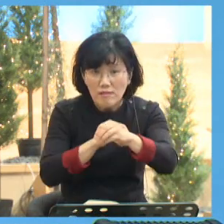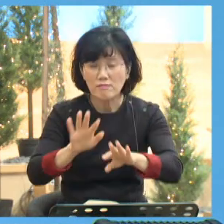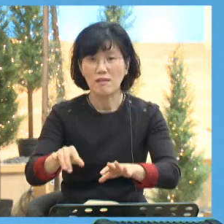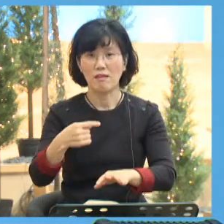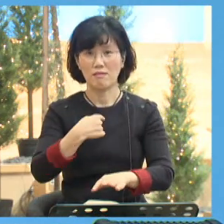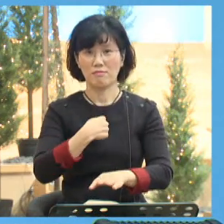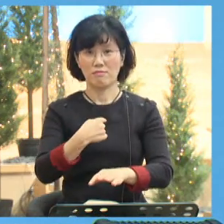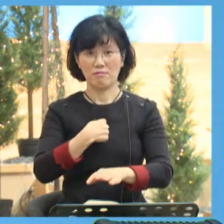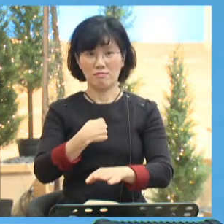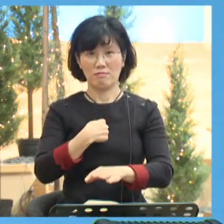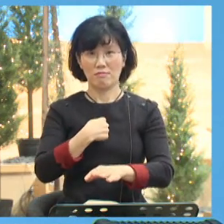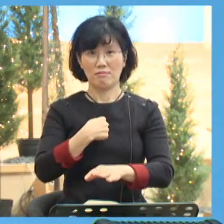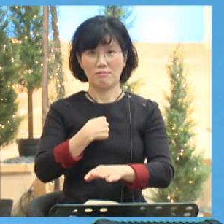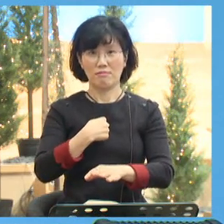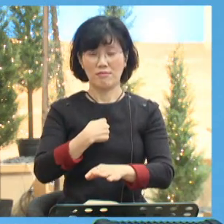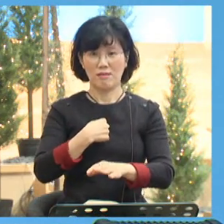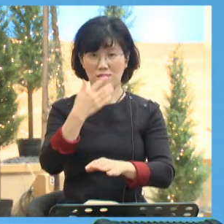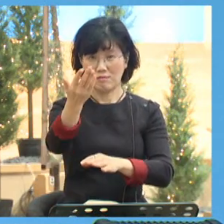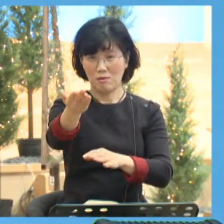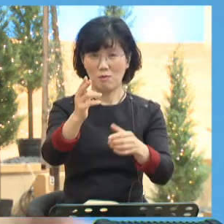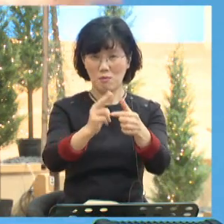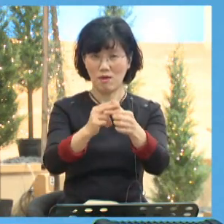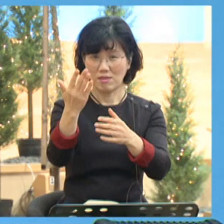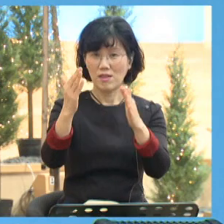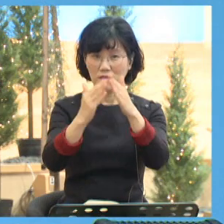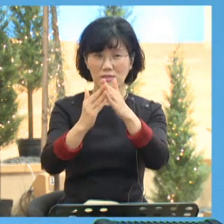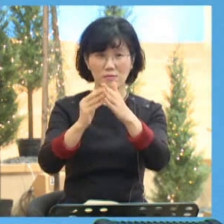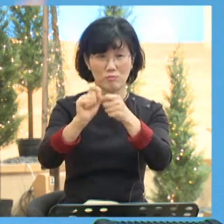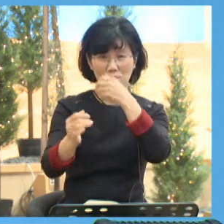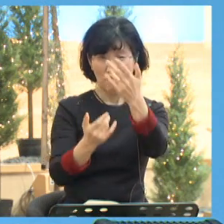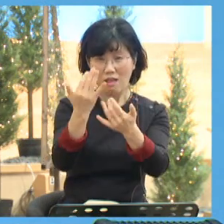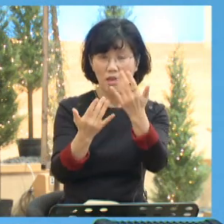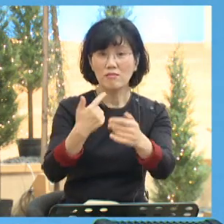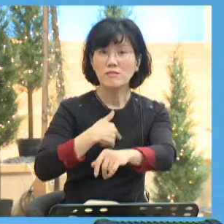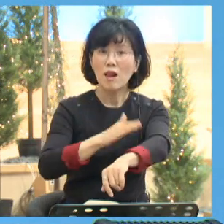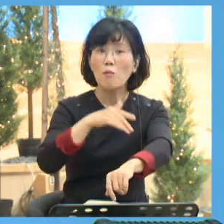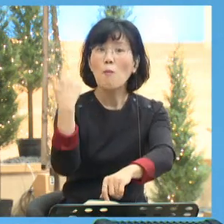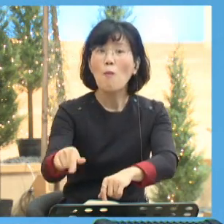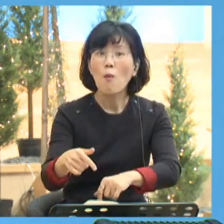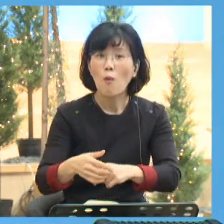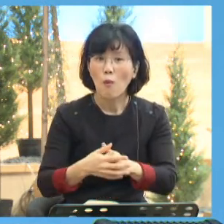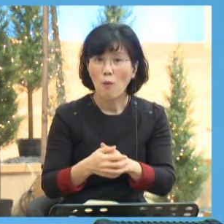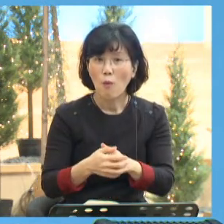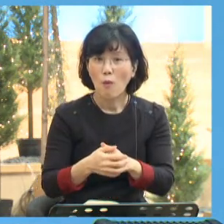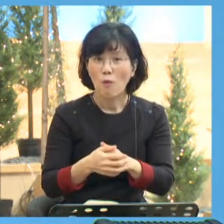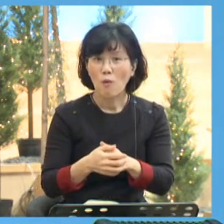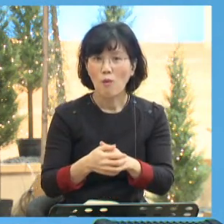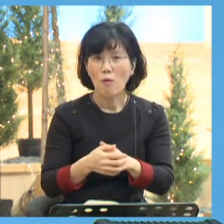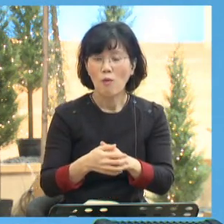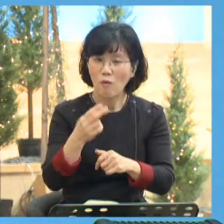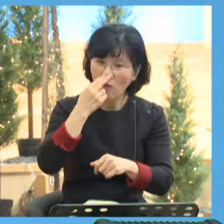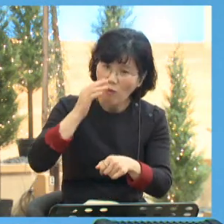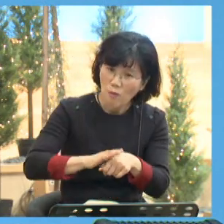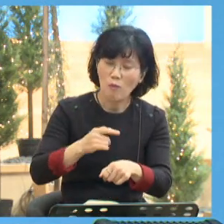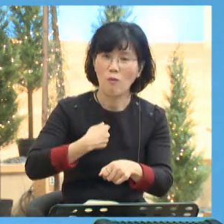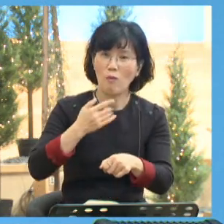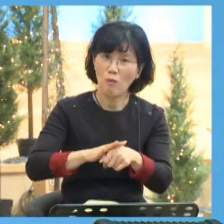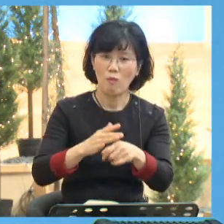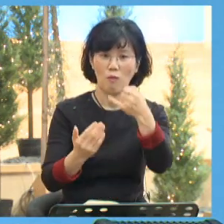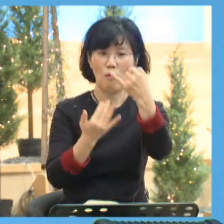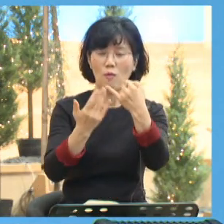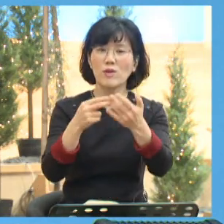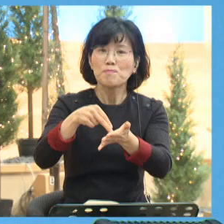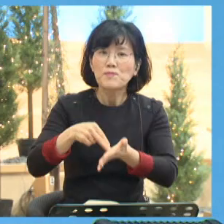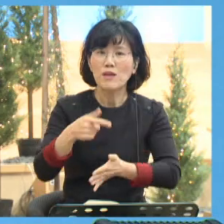너와 내 집을 불살라 버리겠다 뭘 잘못했는데 튀 입다가 너무 억울한 거죠